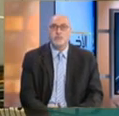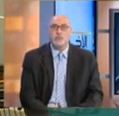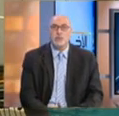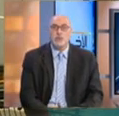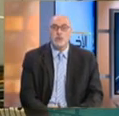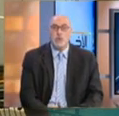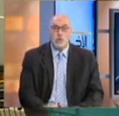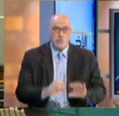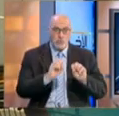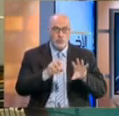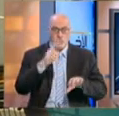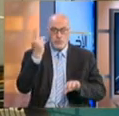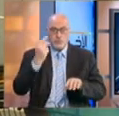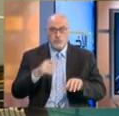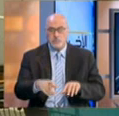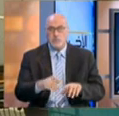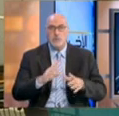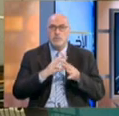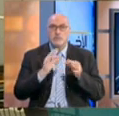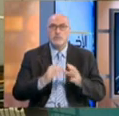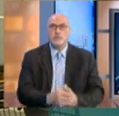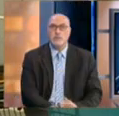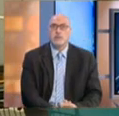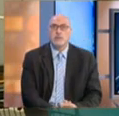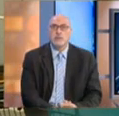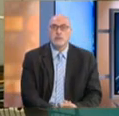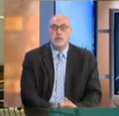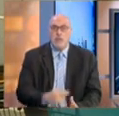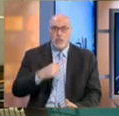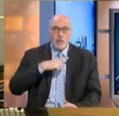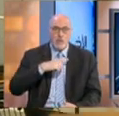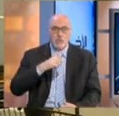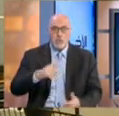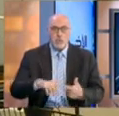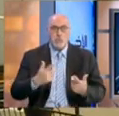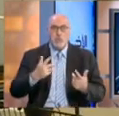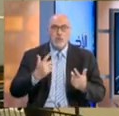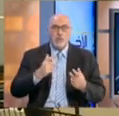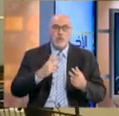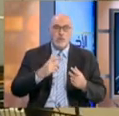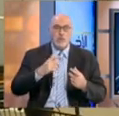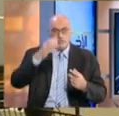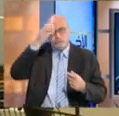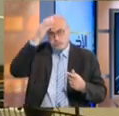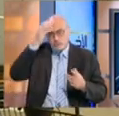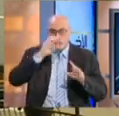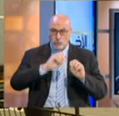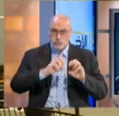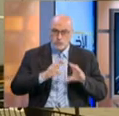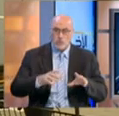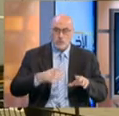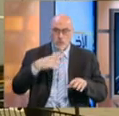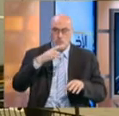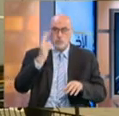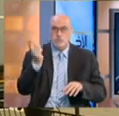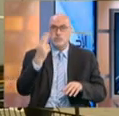في اختصاصه، عندنا دي جيولوج دي فيزيسيان دي اغرونوم دي هيدرولوج